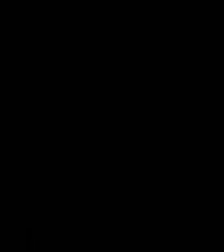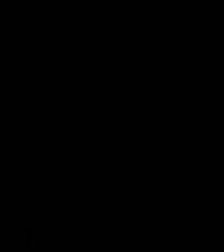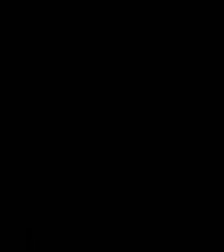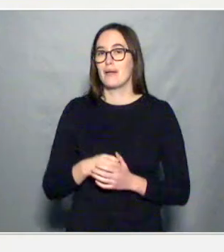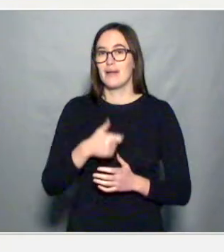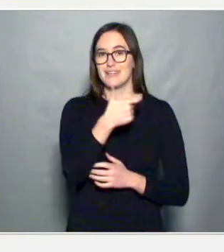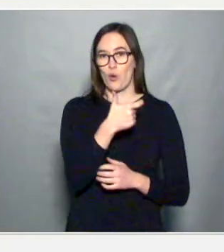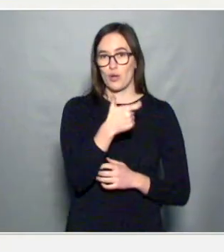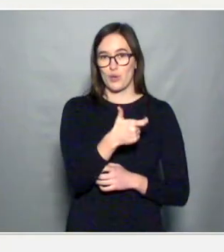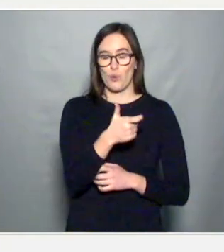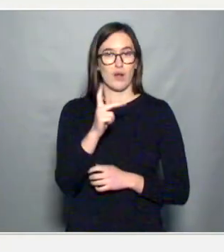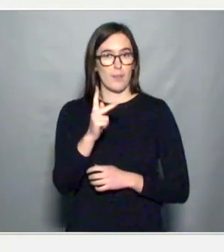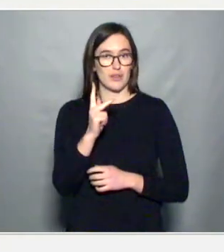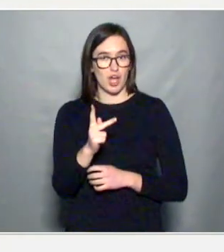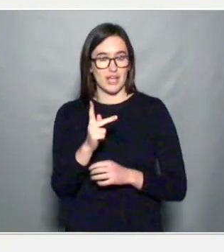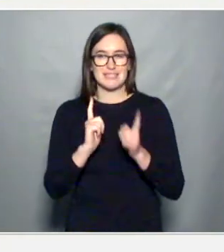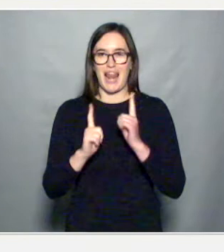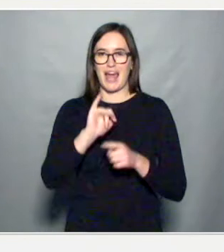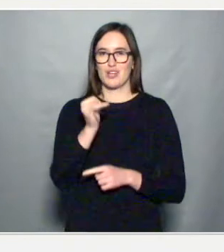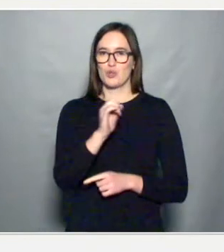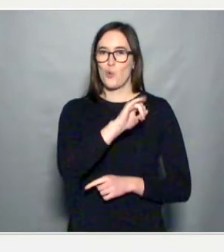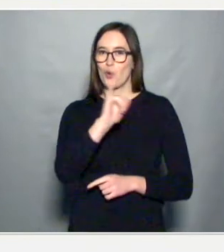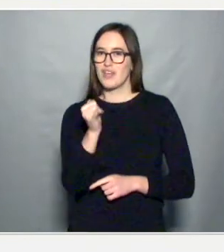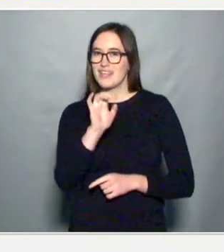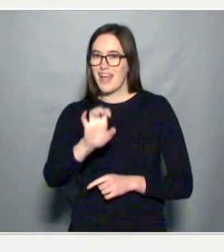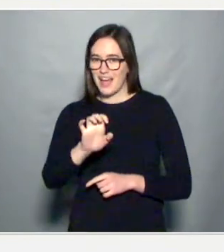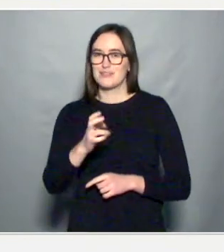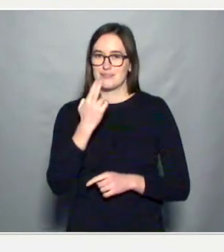Giorgio Karpatakis, eller Joje som han liker å kalle seg.